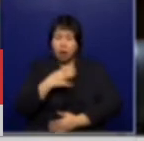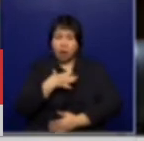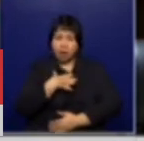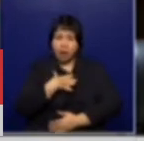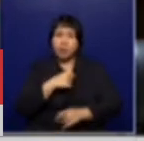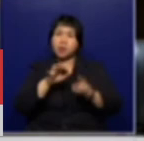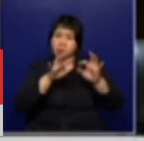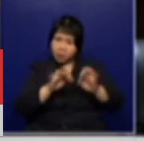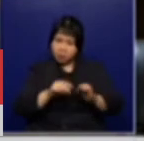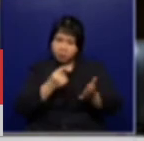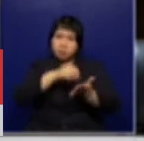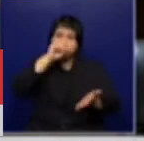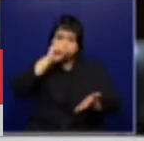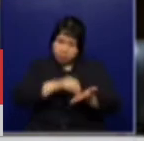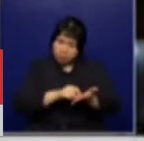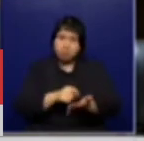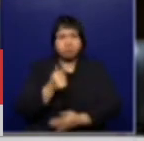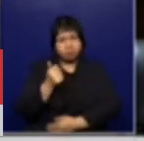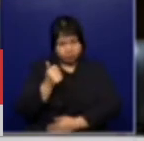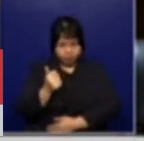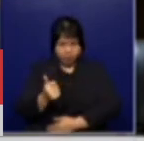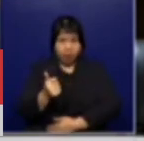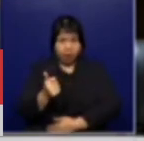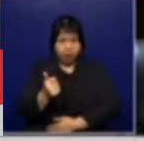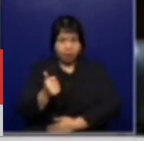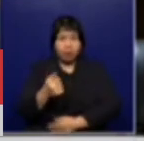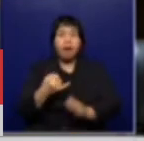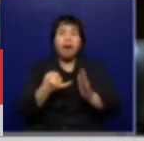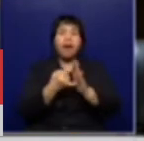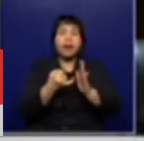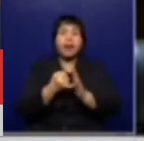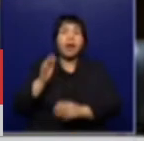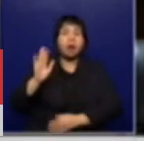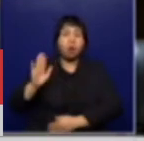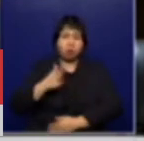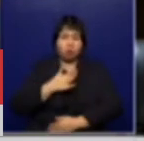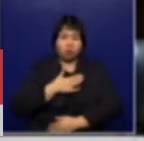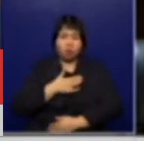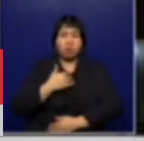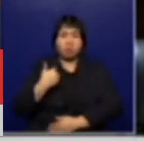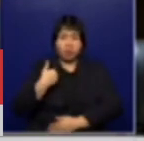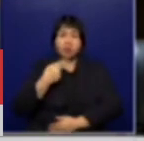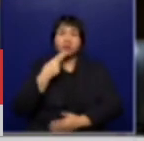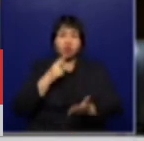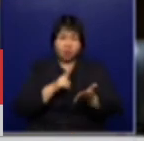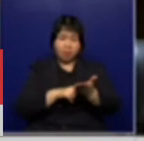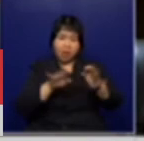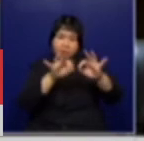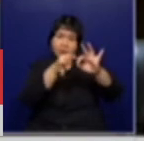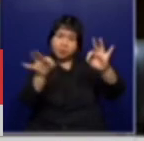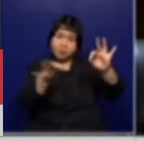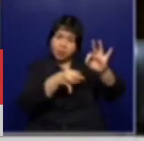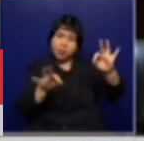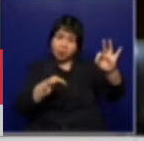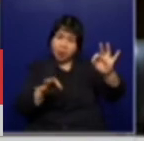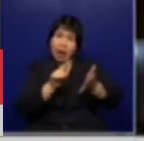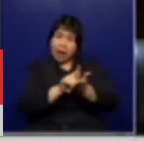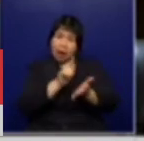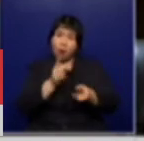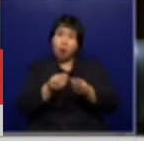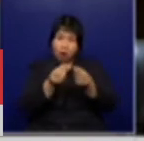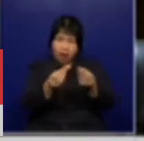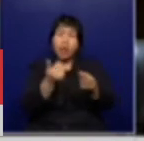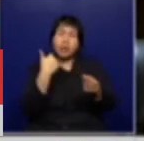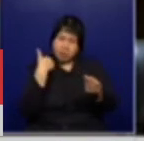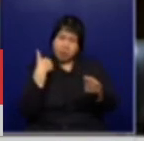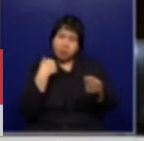ก็ได้ค่ะเพื่อให้ท่านสะดวกยิ่งขึ้นนะคะดิฉันได้ทำหนังสือลาออกมาให้พลเอกประยุทธ์จันทร์โอชาเรียบ